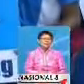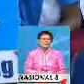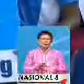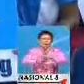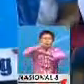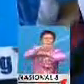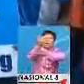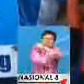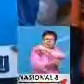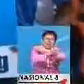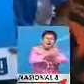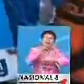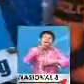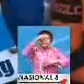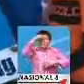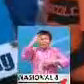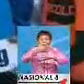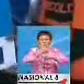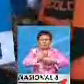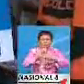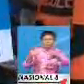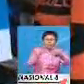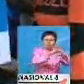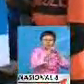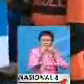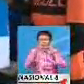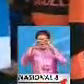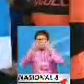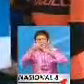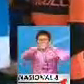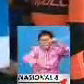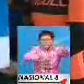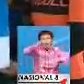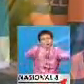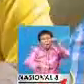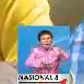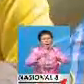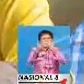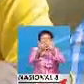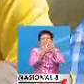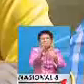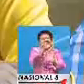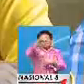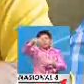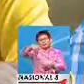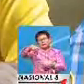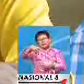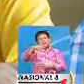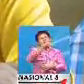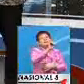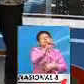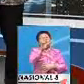MTB Air Hitam turut mendapat kerjasama dengan kelab berbasikal penjara Simpang renggam